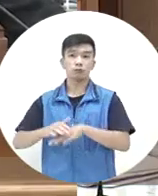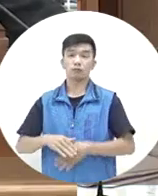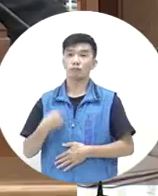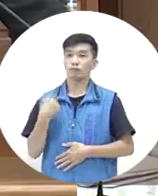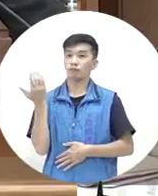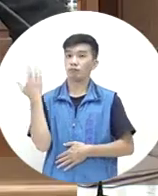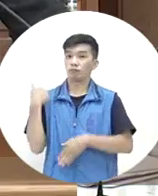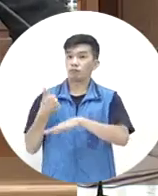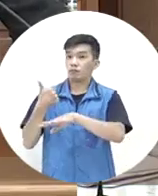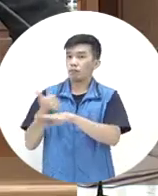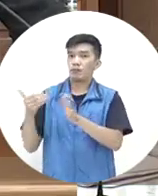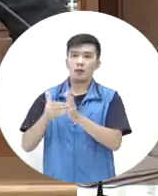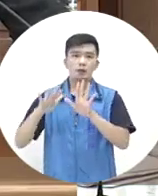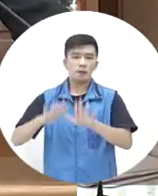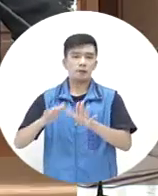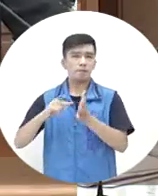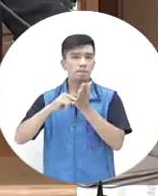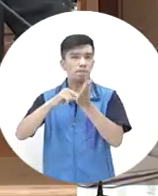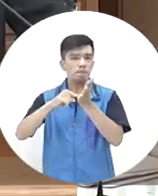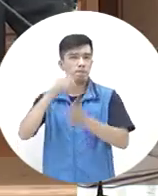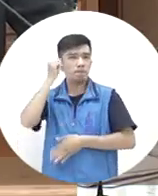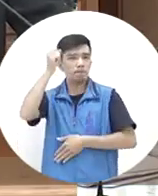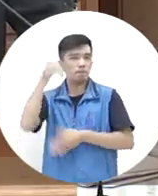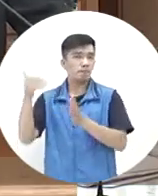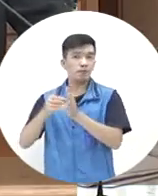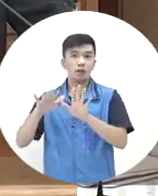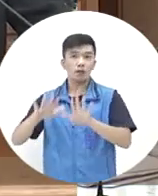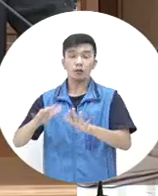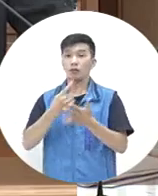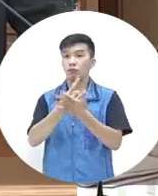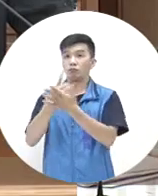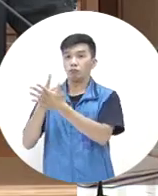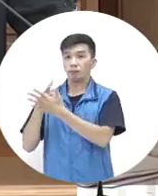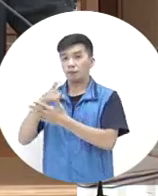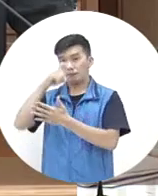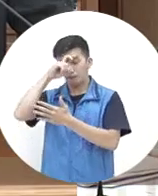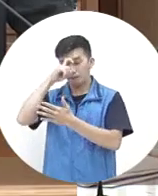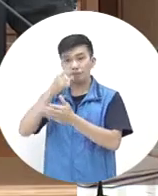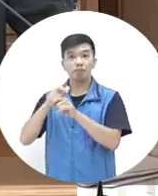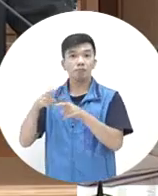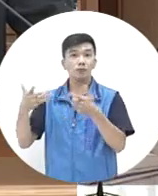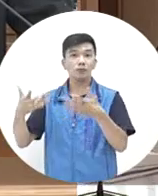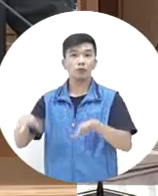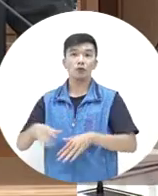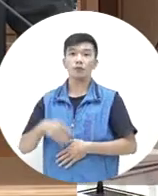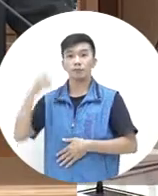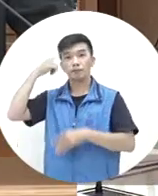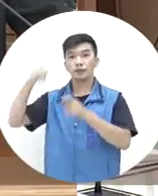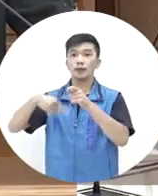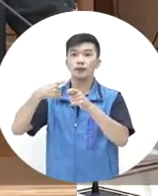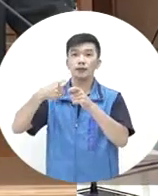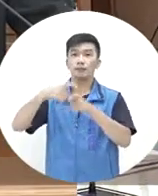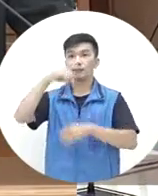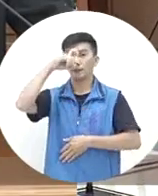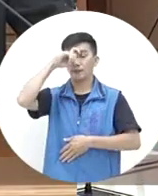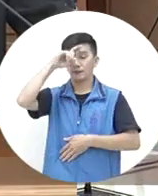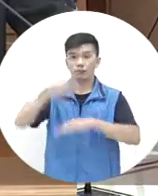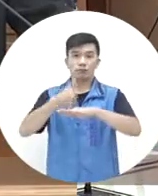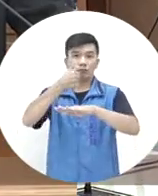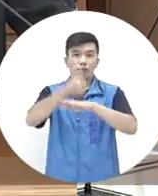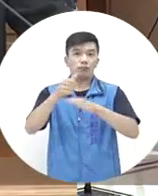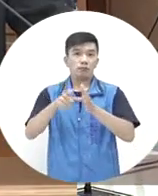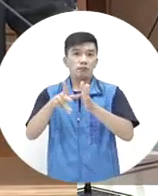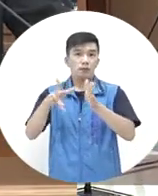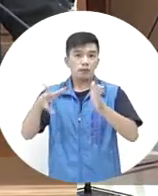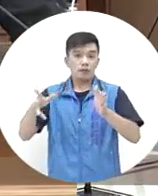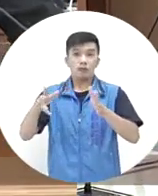一直争取到现在，那也各界都非常期待哦，就是你在明年就有你的这个任内哦，第一任内的第